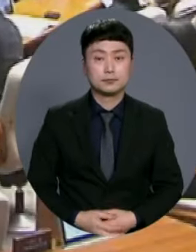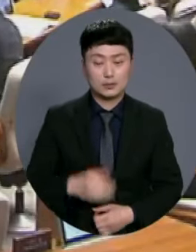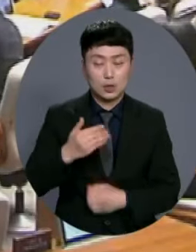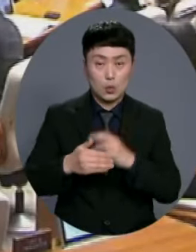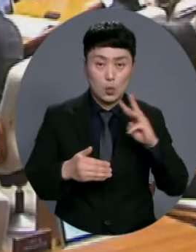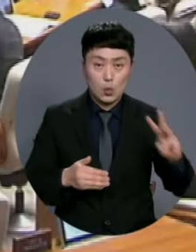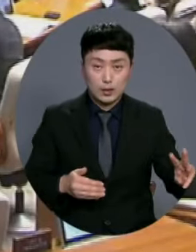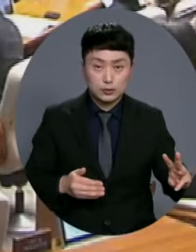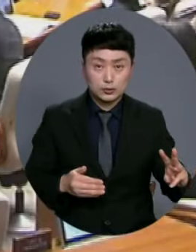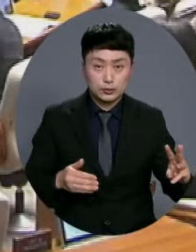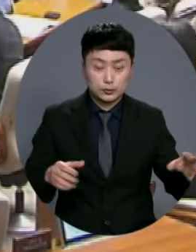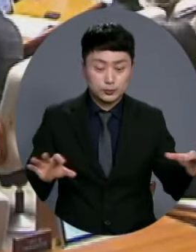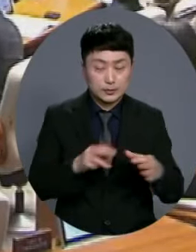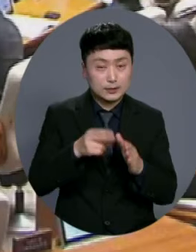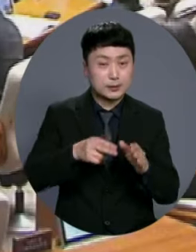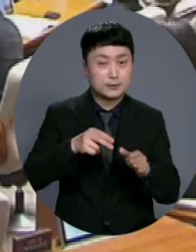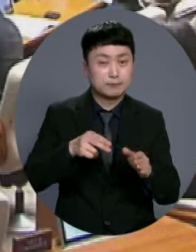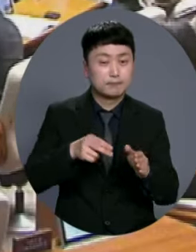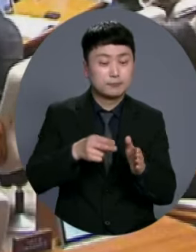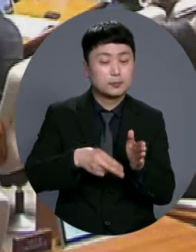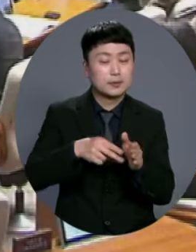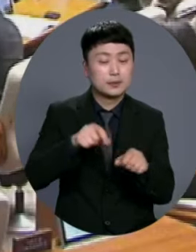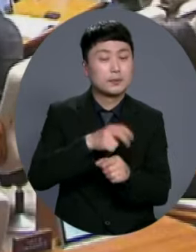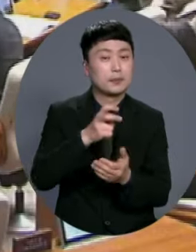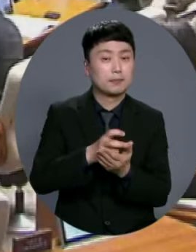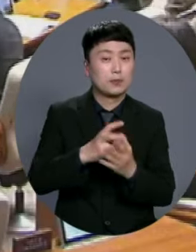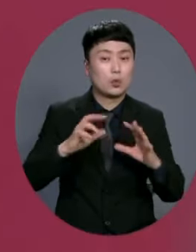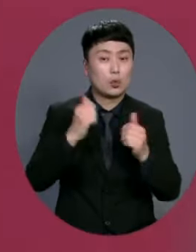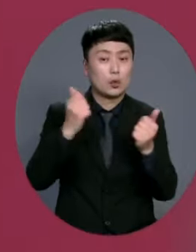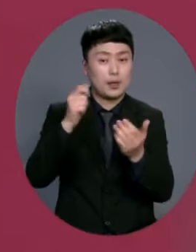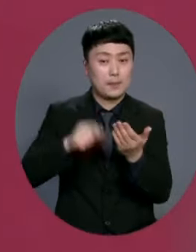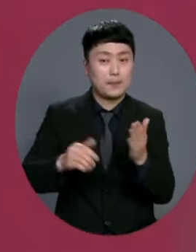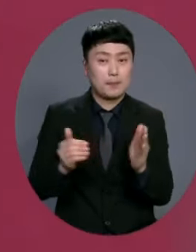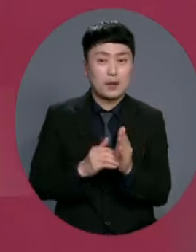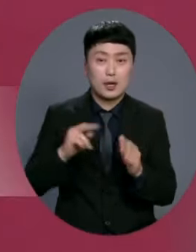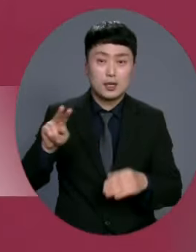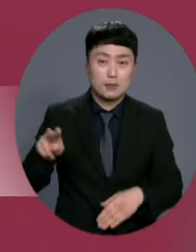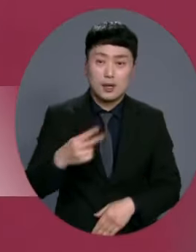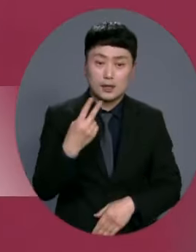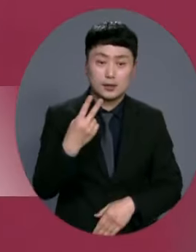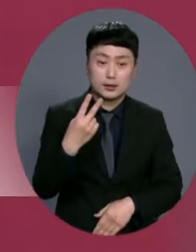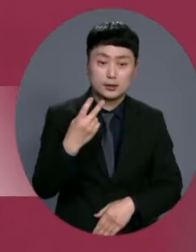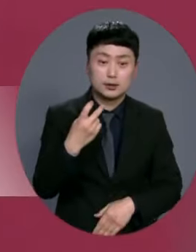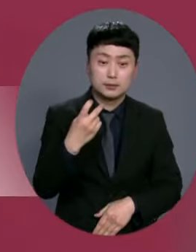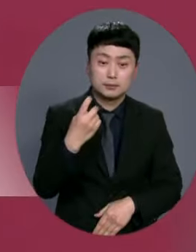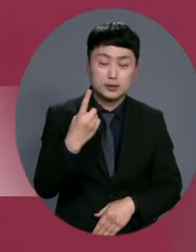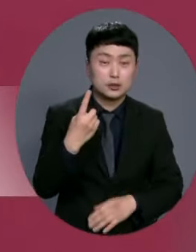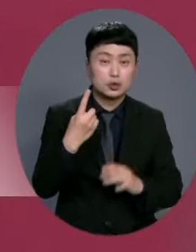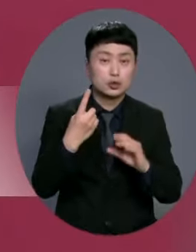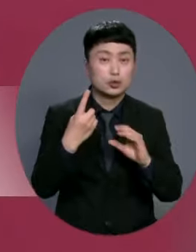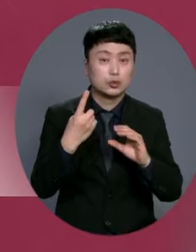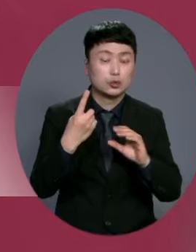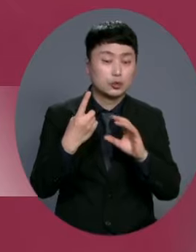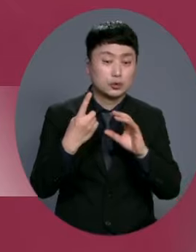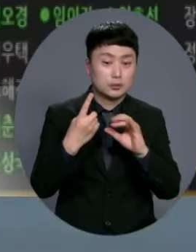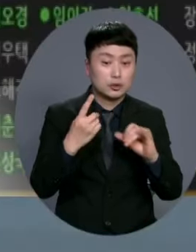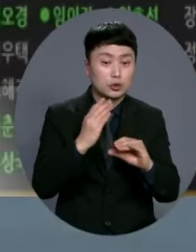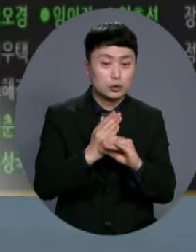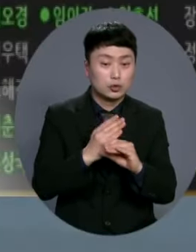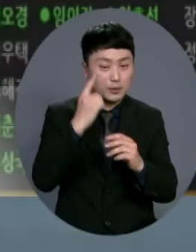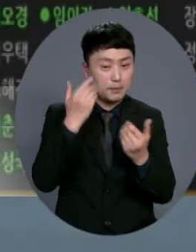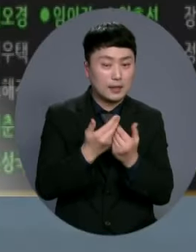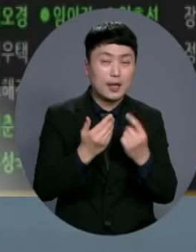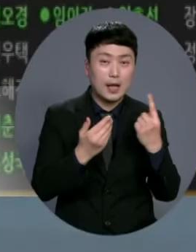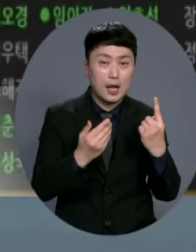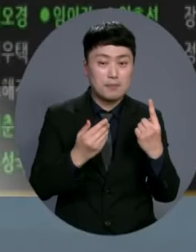달빛철도 건설을 위한 특별법이 국회를 통과했습니다. 회의에 참석한 216명 중 찬성 211명, 반대 1명,